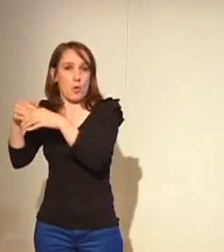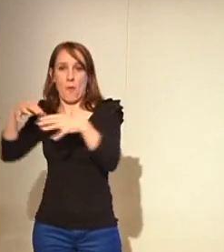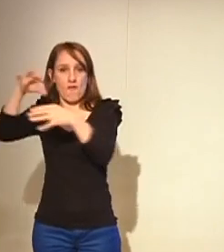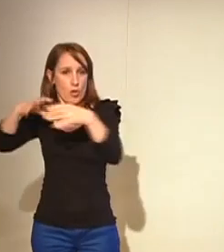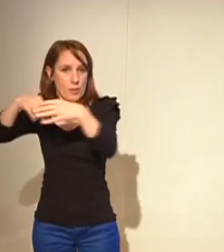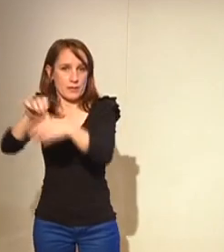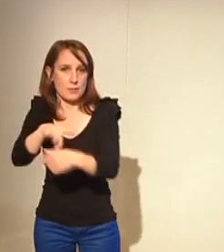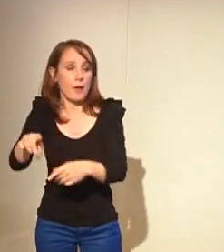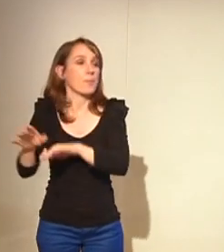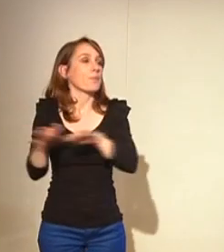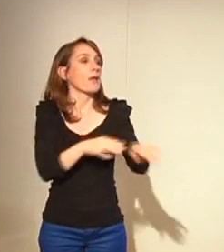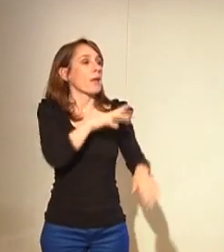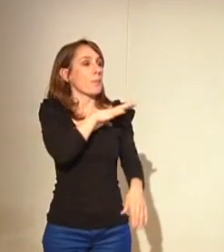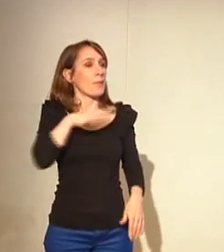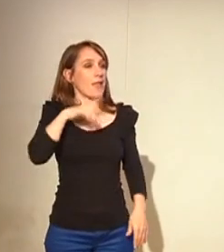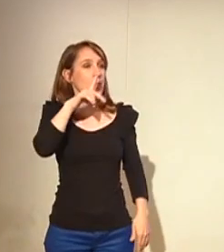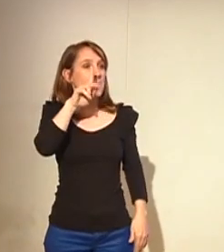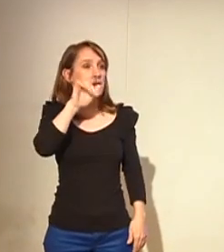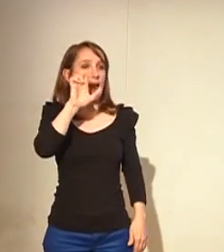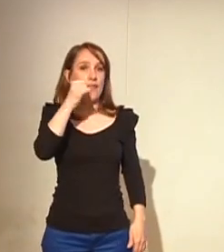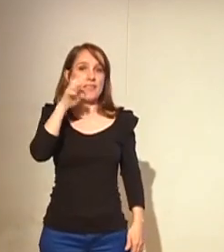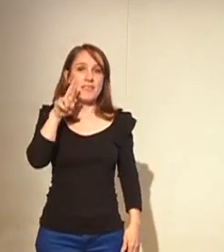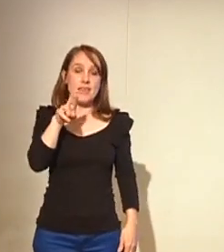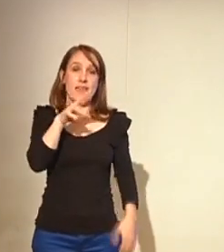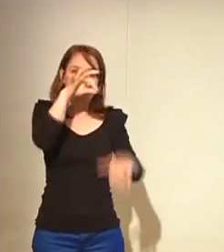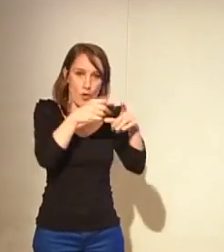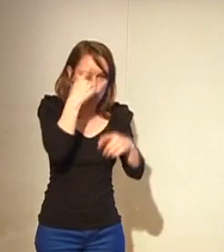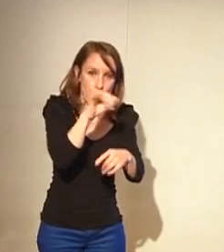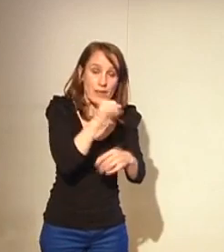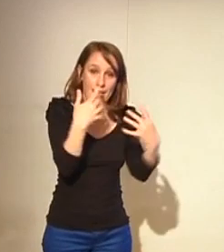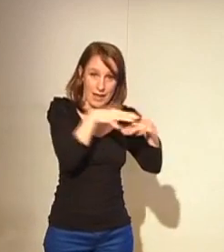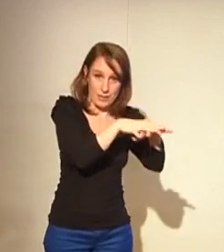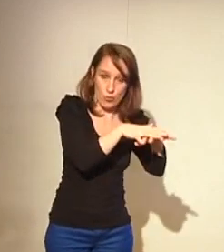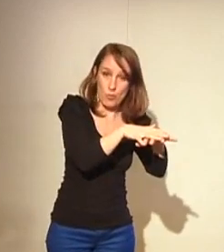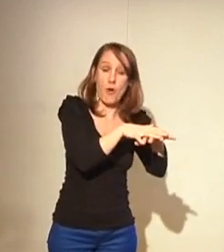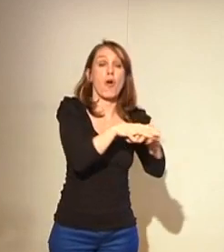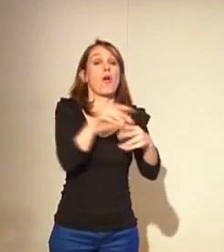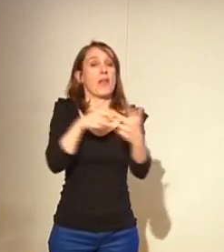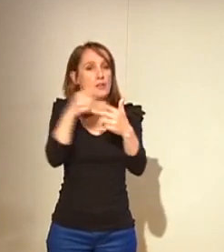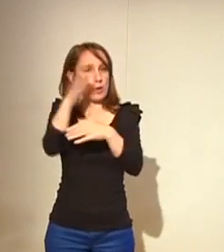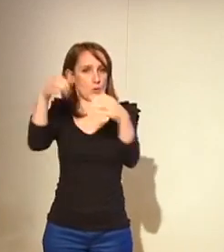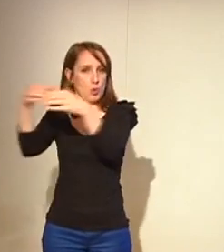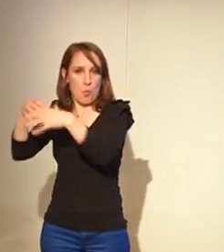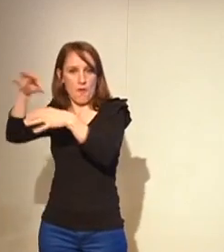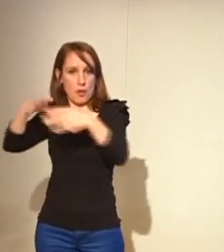pour Madame Garnier qui est pour le rassemblement qui ne prend pas part au vote les trois d' autres groupes pour Monsieur